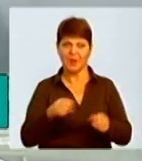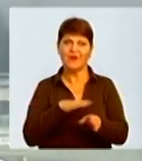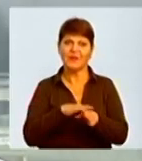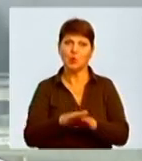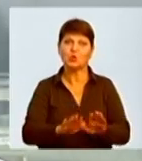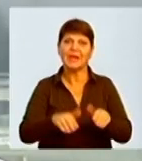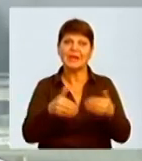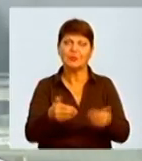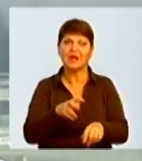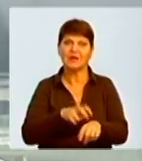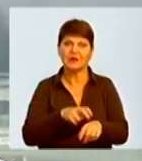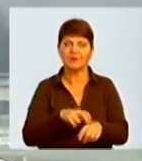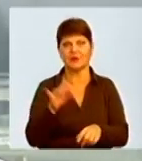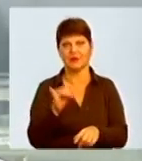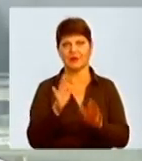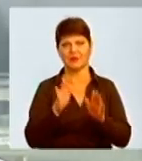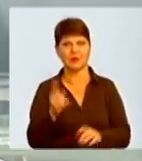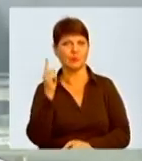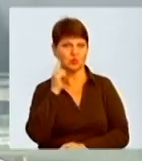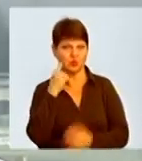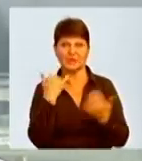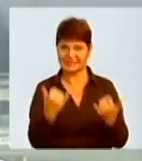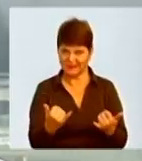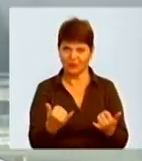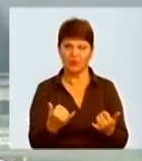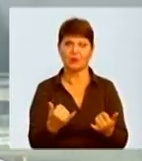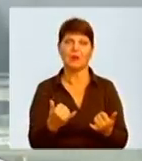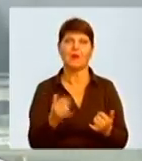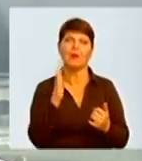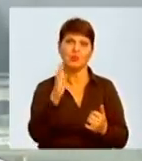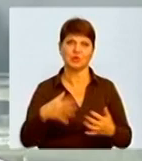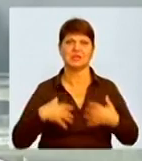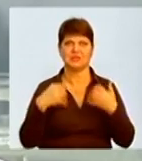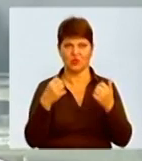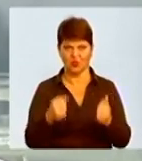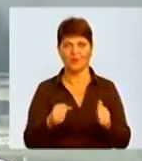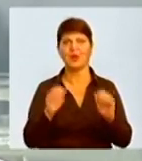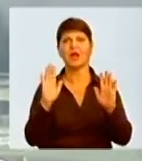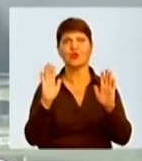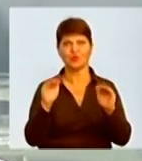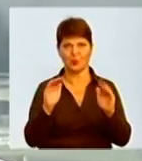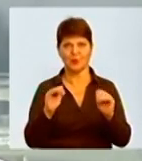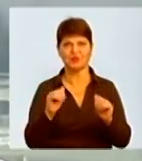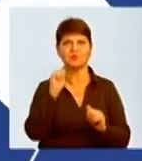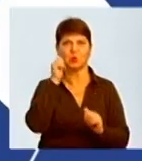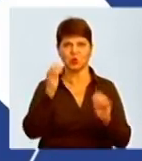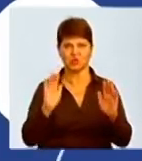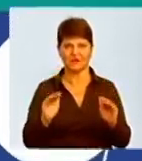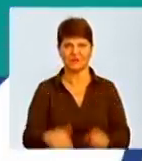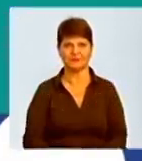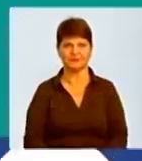рекомендації лікарів і, власне, ті, які почули сьогодні також. Будьте здоровими, на все добре і побачимось вже в наступних ефірах.